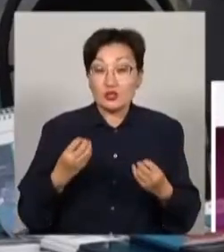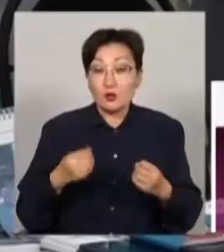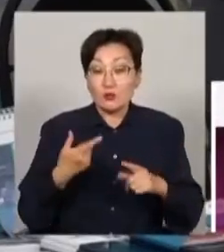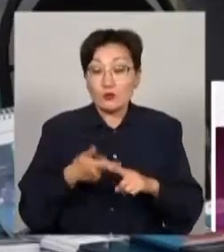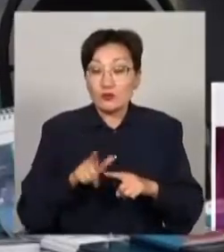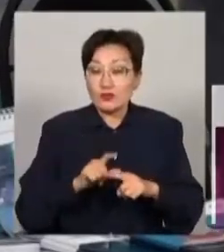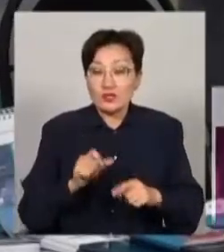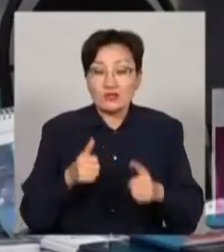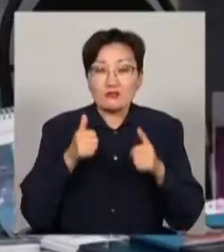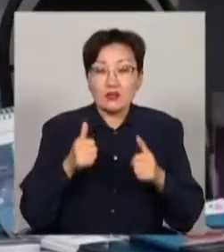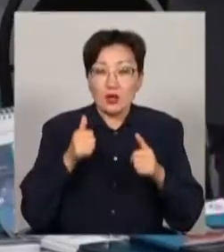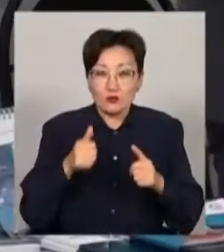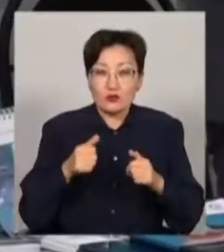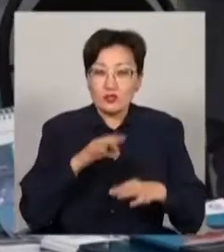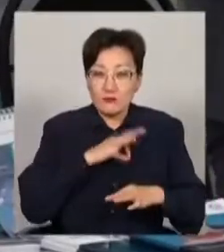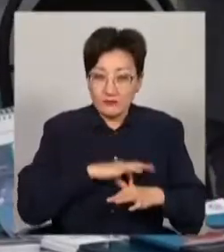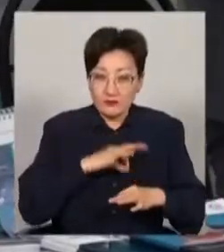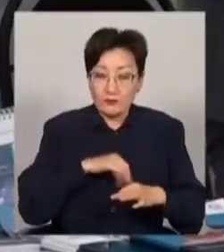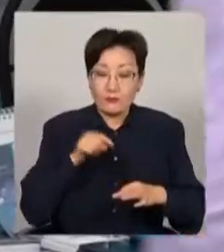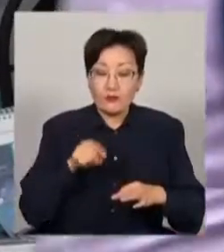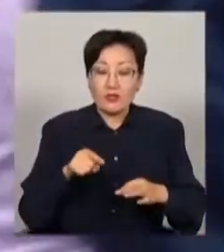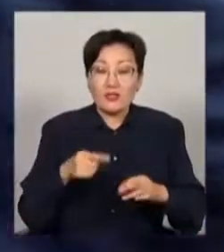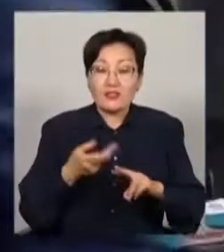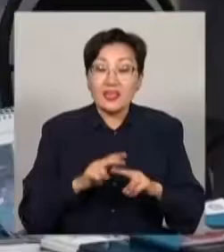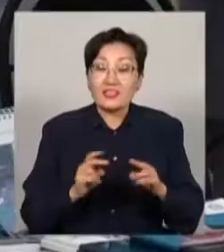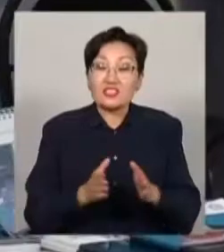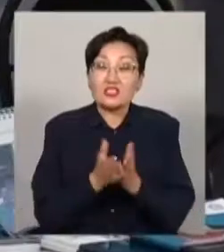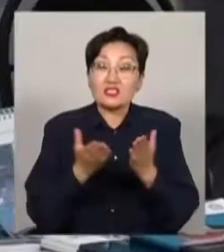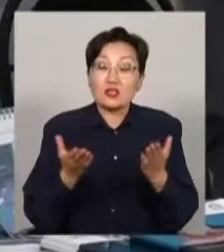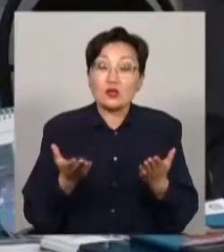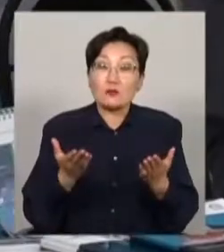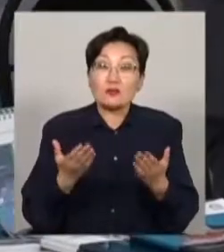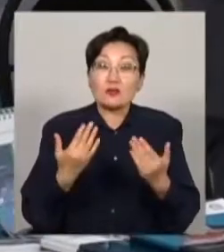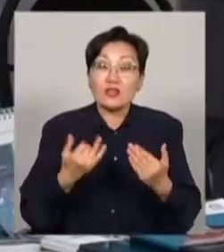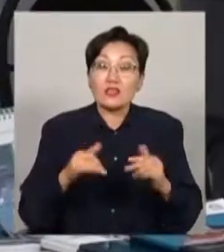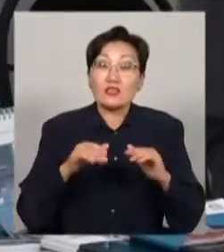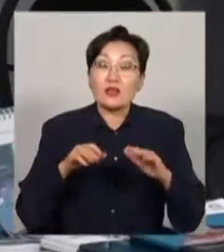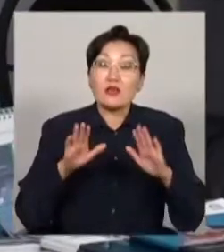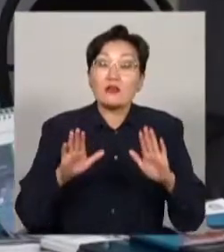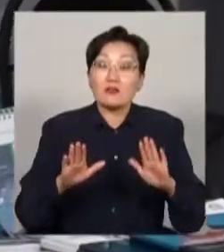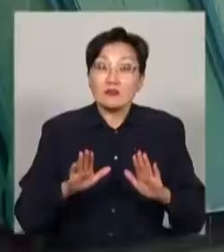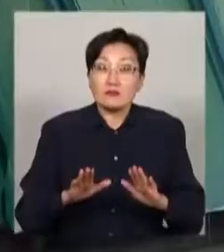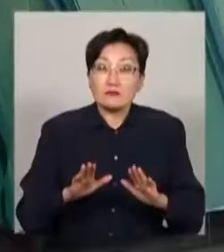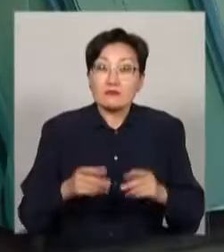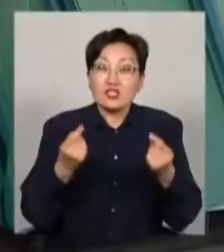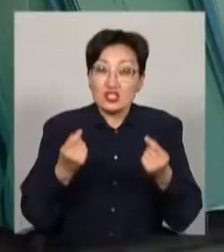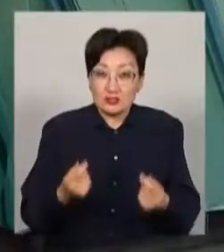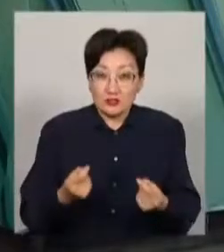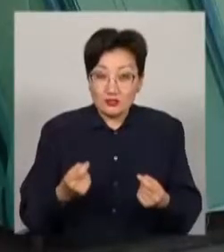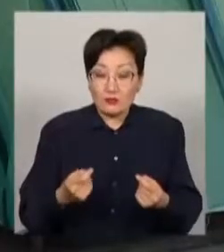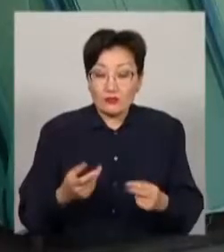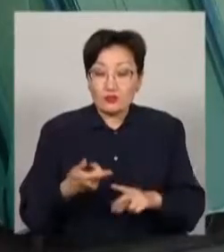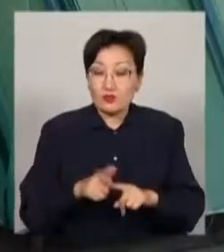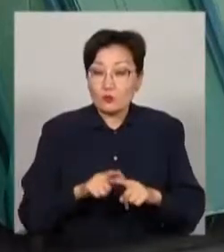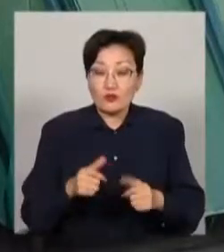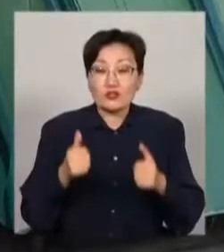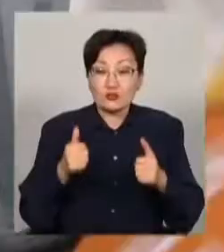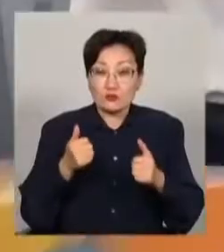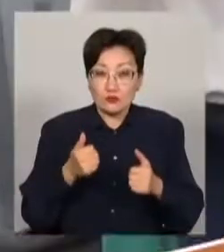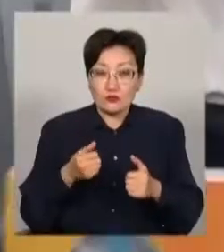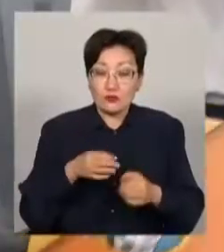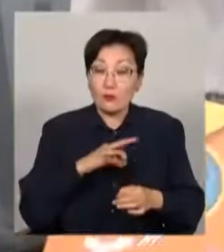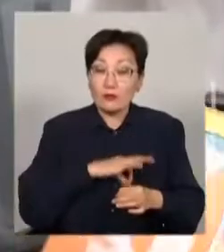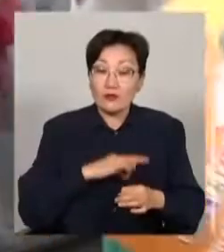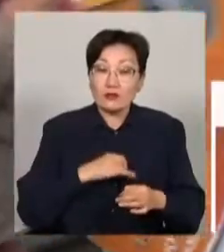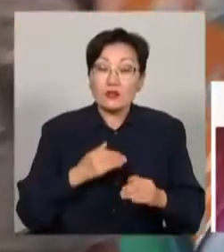очень хороший плюс в том, на эти книги, из-за того, что это выставка, делаются некие скидки. Это очень хороший плюс.